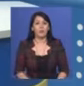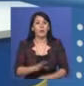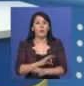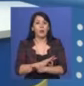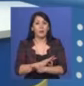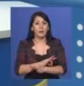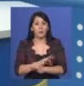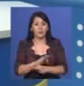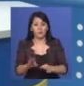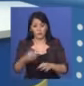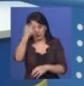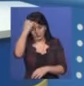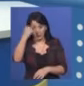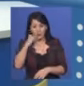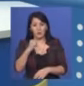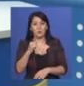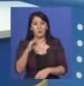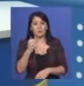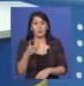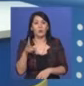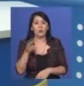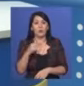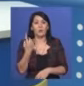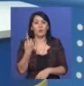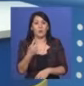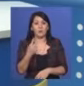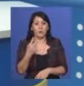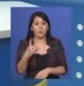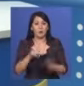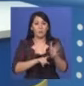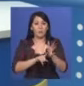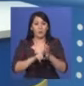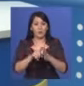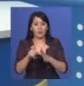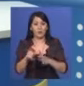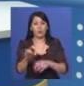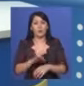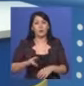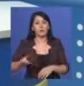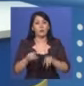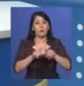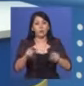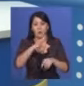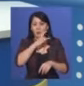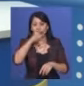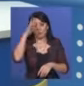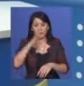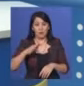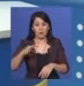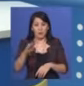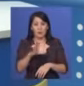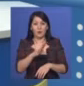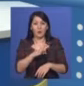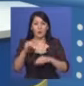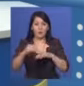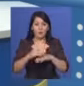Жақсылық еткен алғыс орады. Шілденің 21 күні ел көлемінде бастау алған жақсылық жаршысы республикалық акциясы солтүстік Қазақстан облысына да